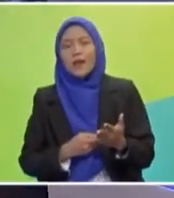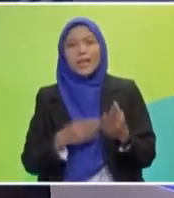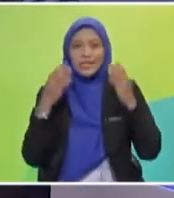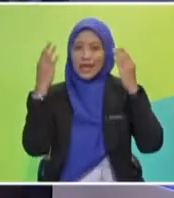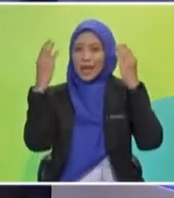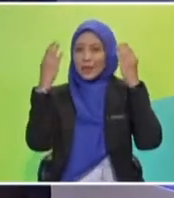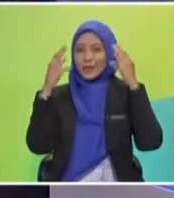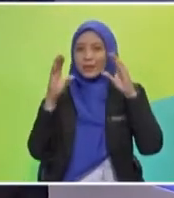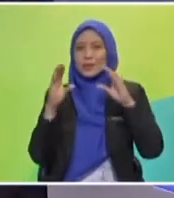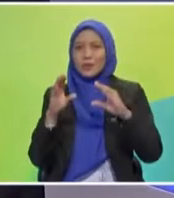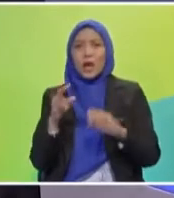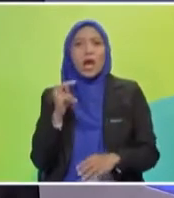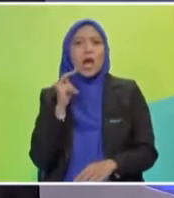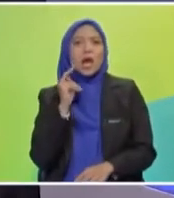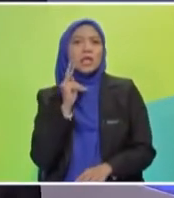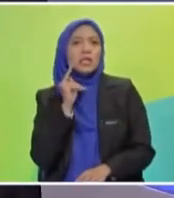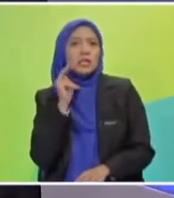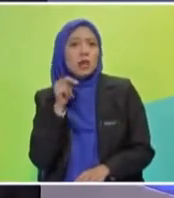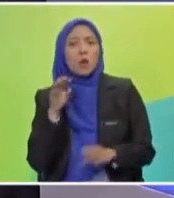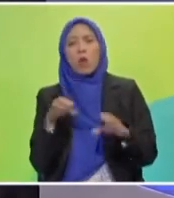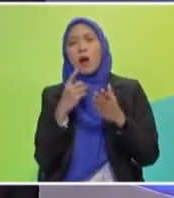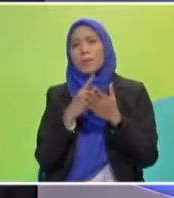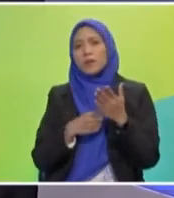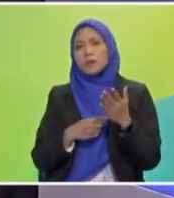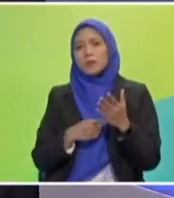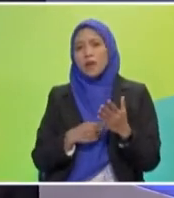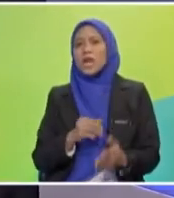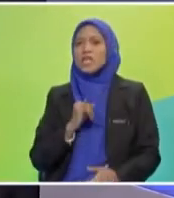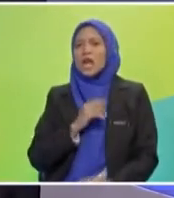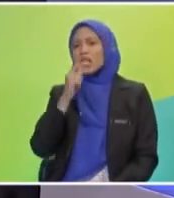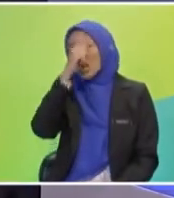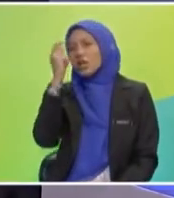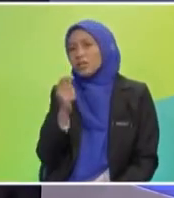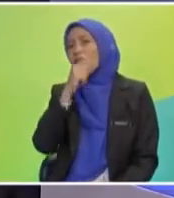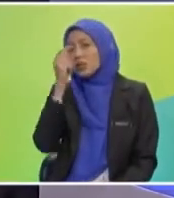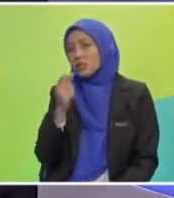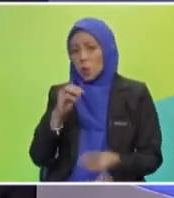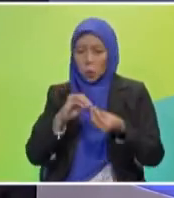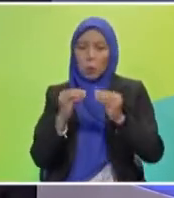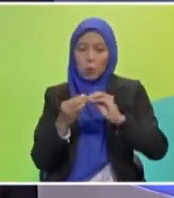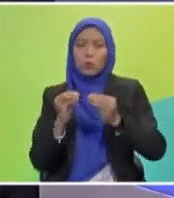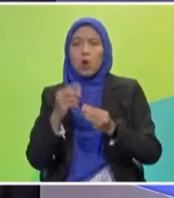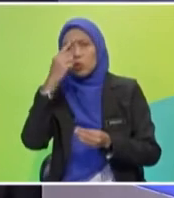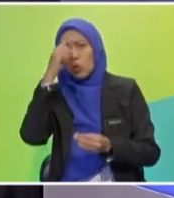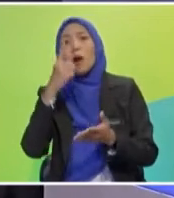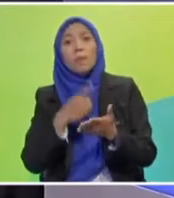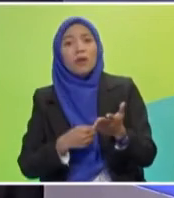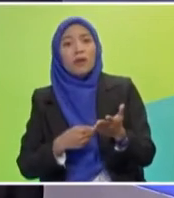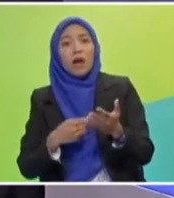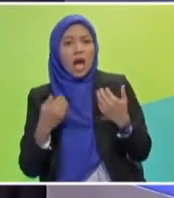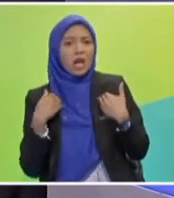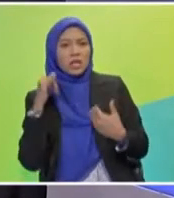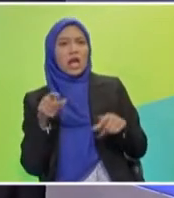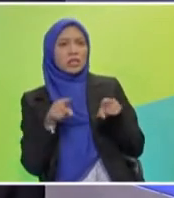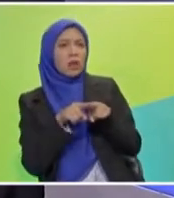cikgu. Nisa buat apa tu? Saya sebenarnya cikgu tertanya-tanya nombor ni untuk apa? Ada nombor yang sama,